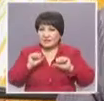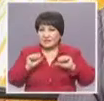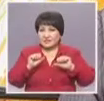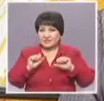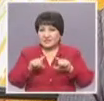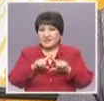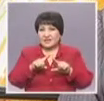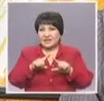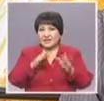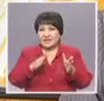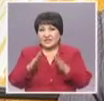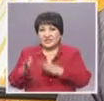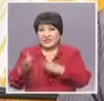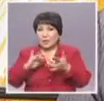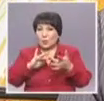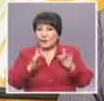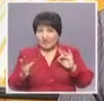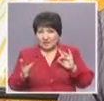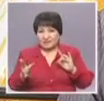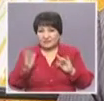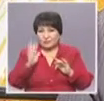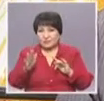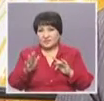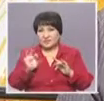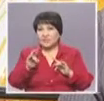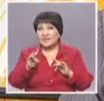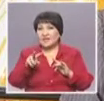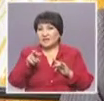этот велотур будет, эту велогонку будет